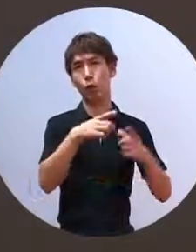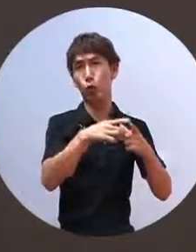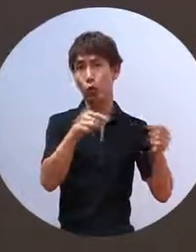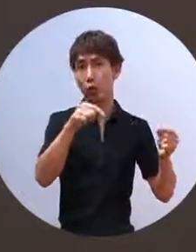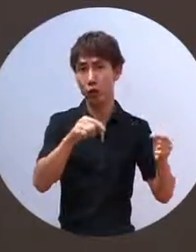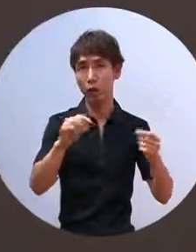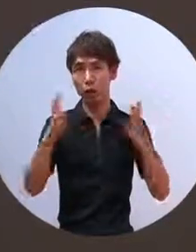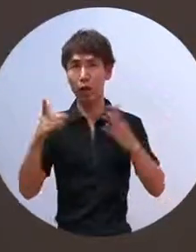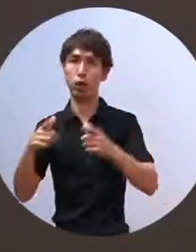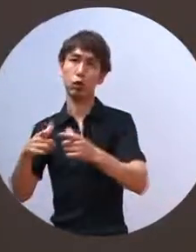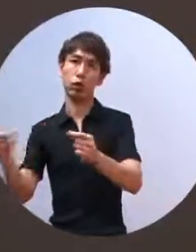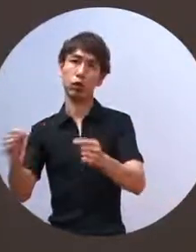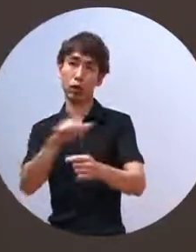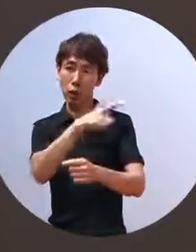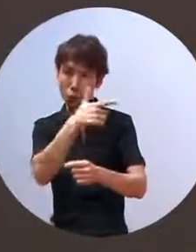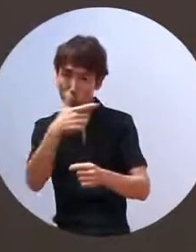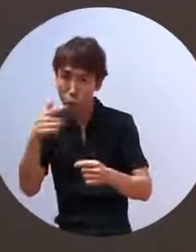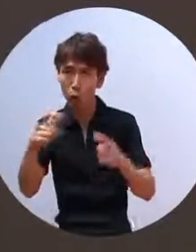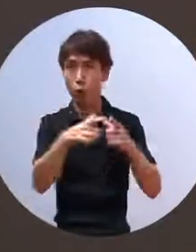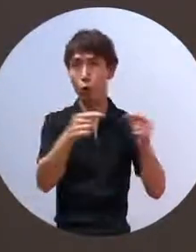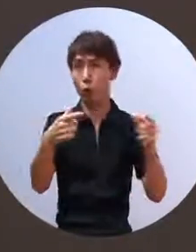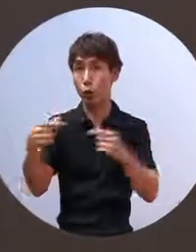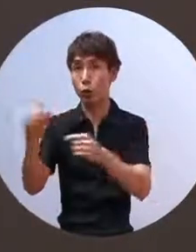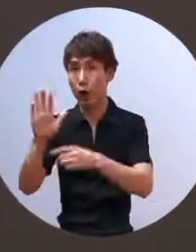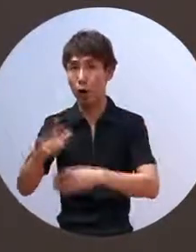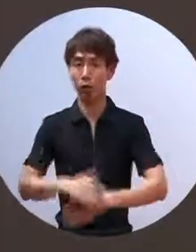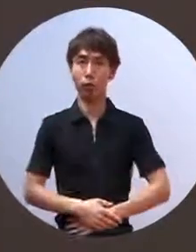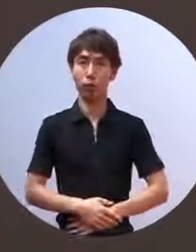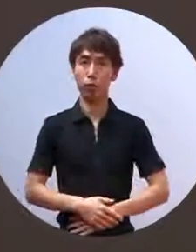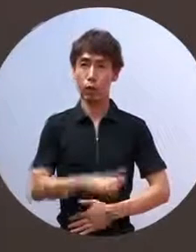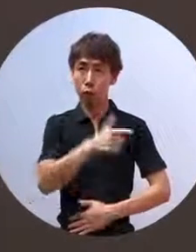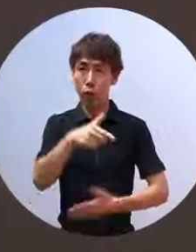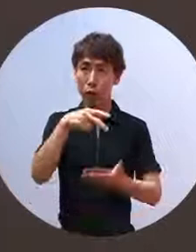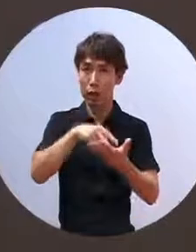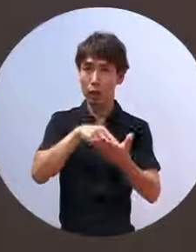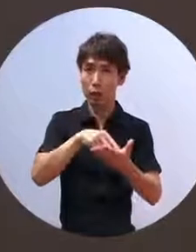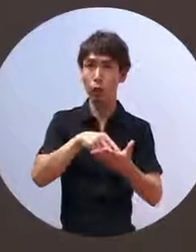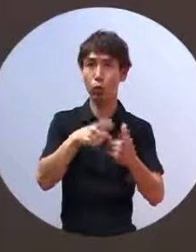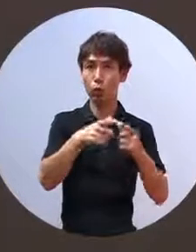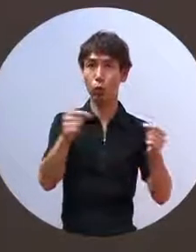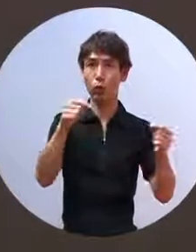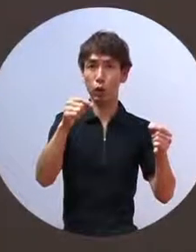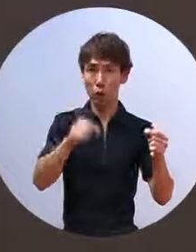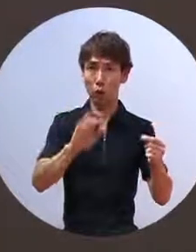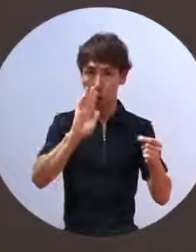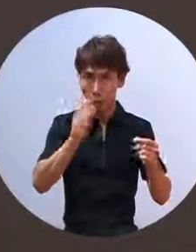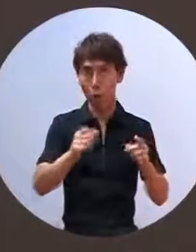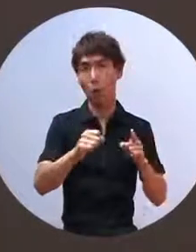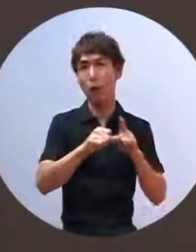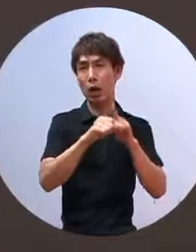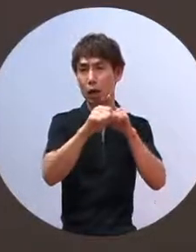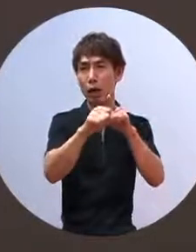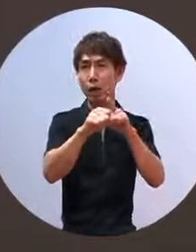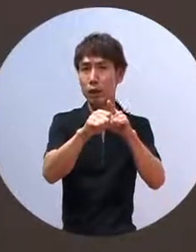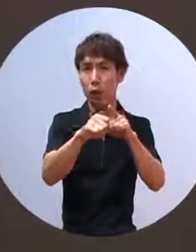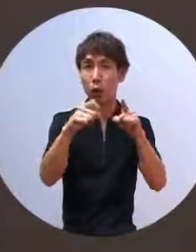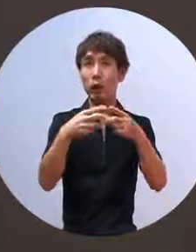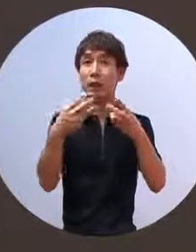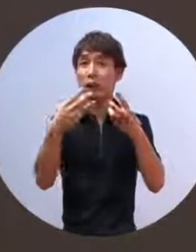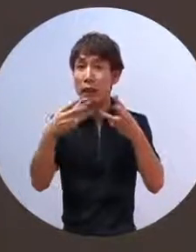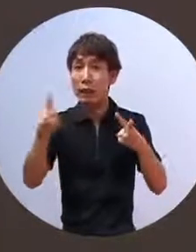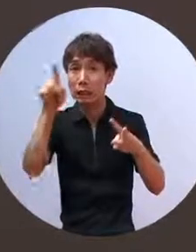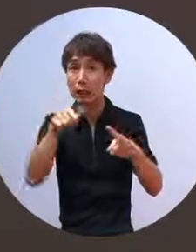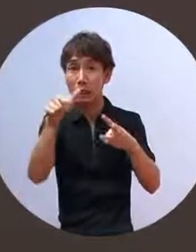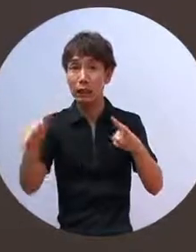面している国、そうでない国、いろんな国がありますが、いろんな立場の国をこの核兵器の非人道